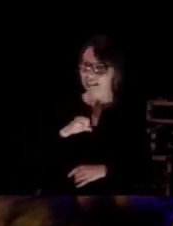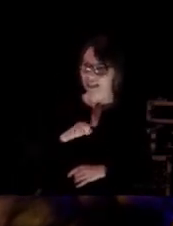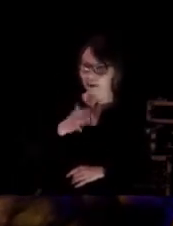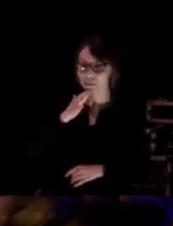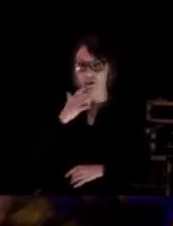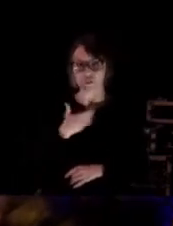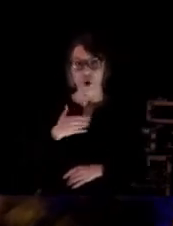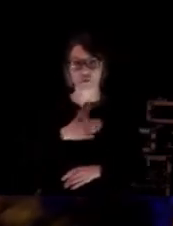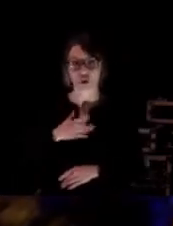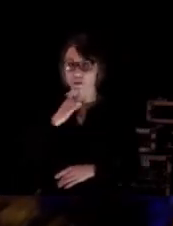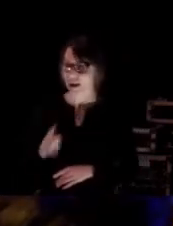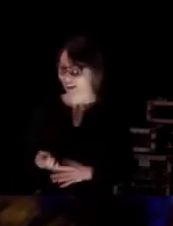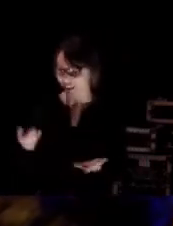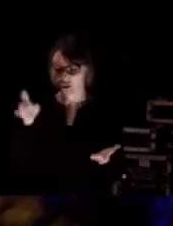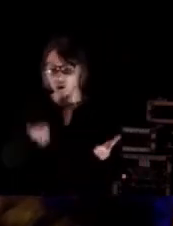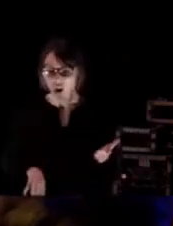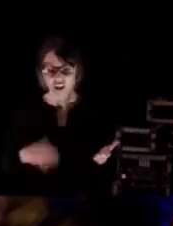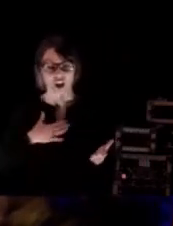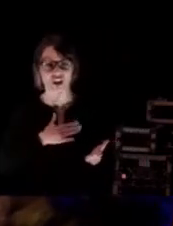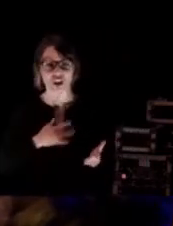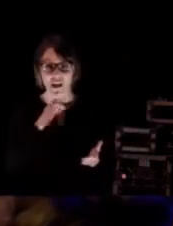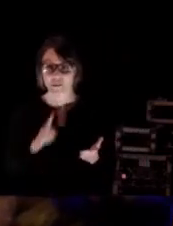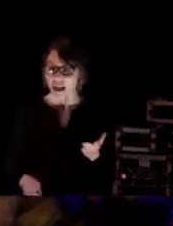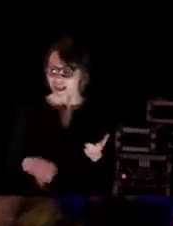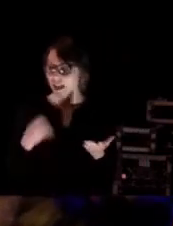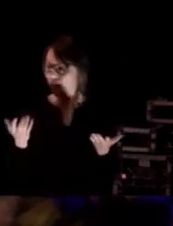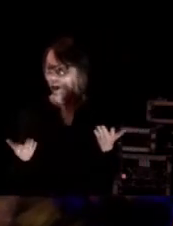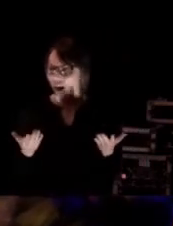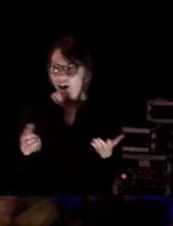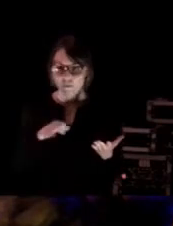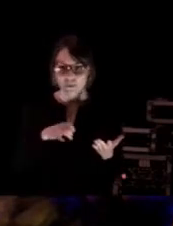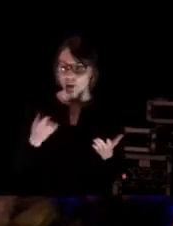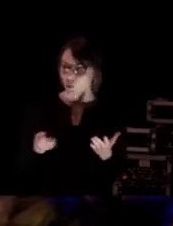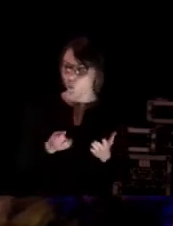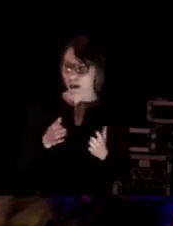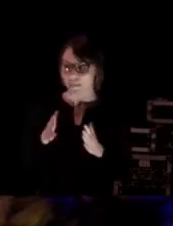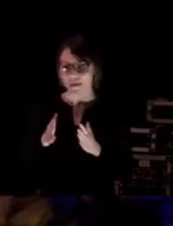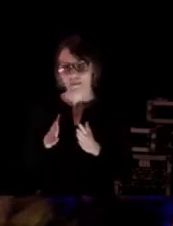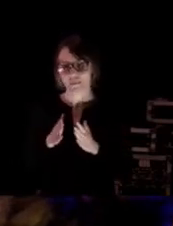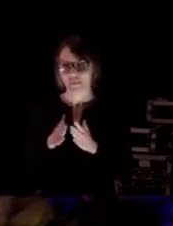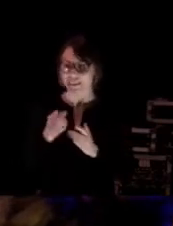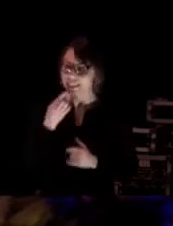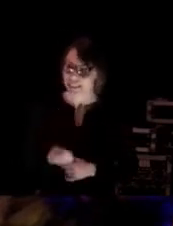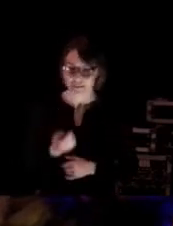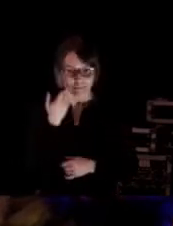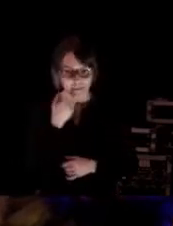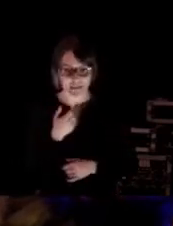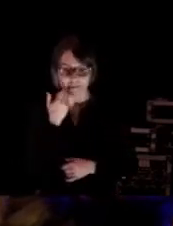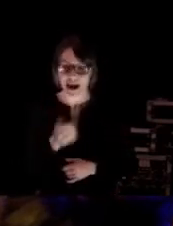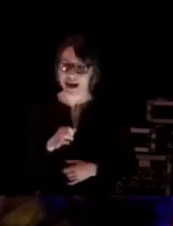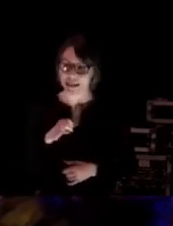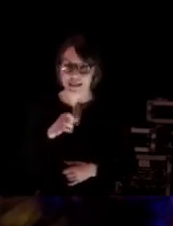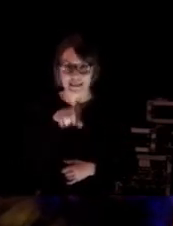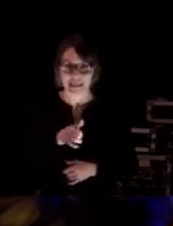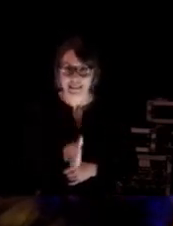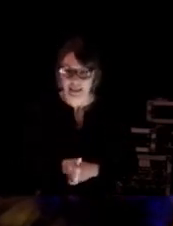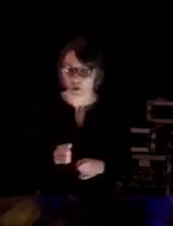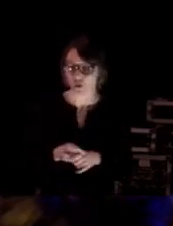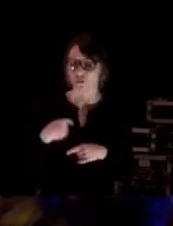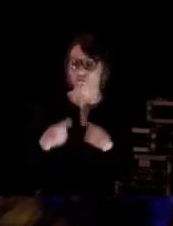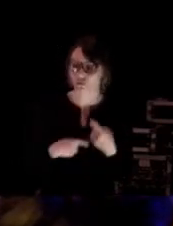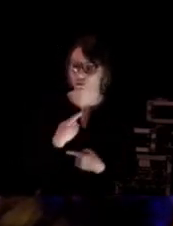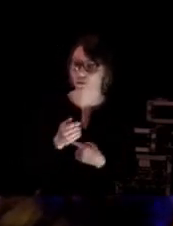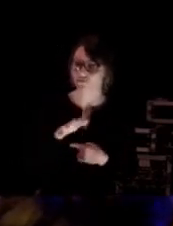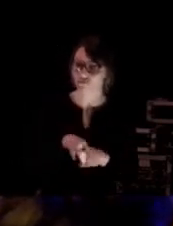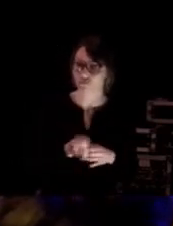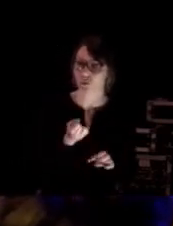mye om sykemelding. Er det rart vi har sykemeldinger? Noen ber det. Hvis noen ber det, vær deg selv, så fortsetter du å gå på jobb. Hvis